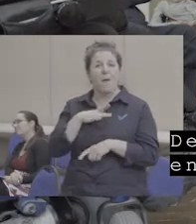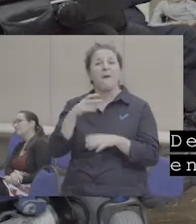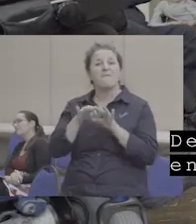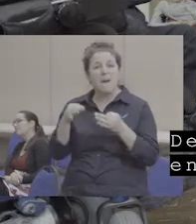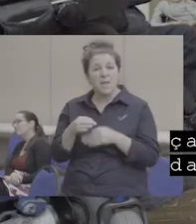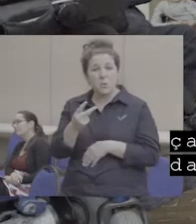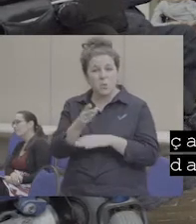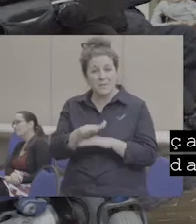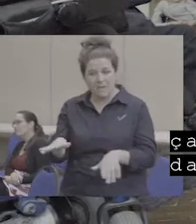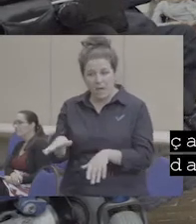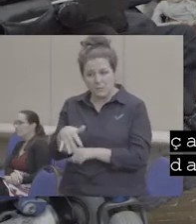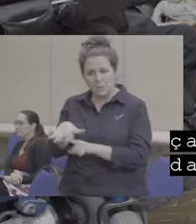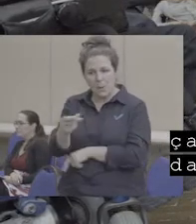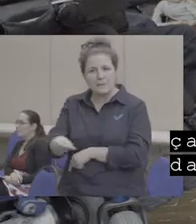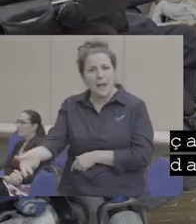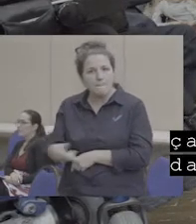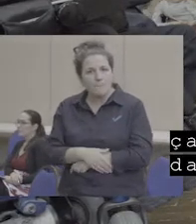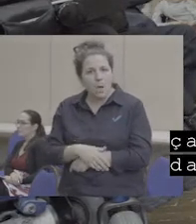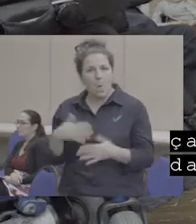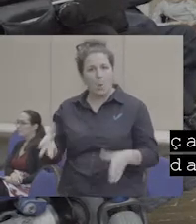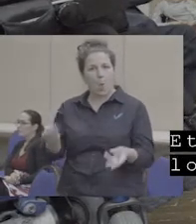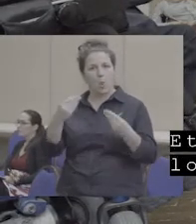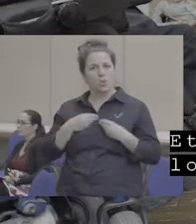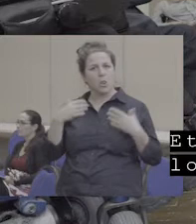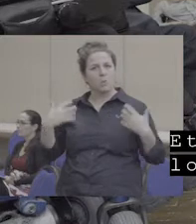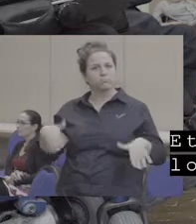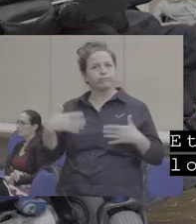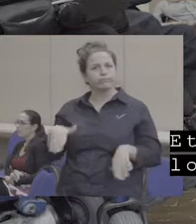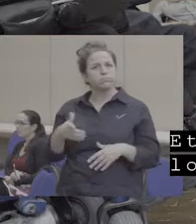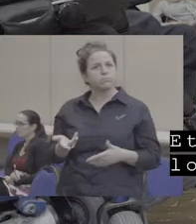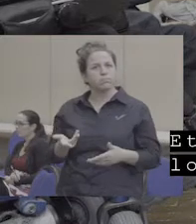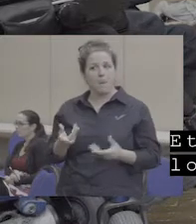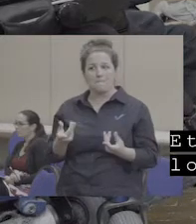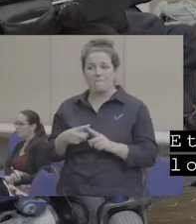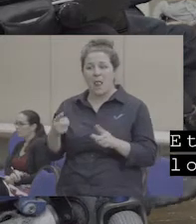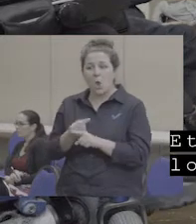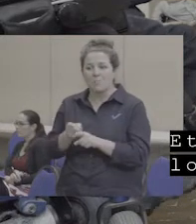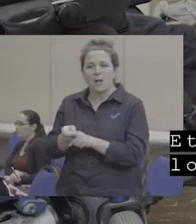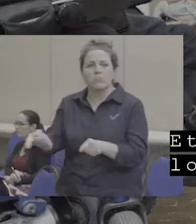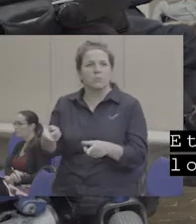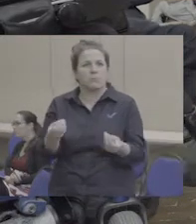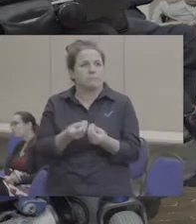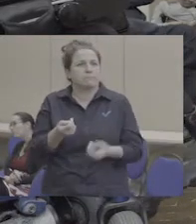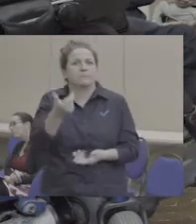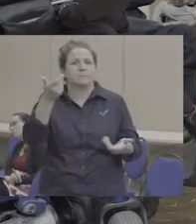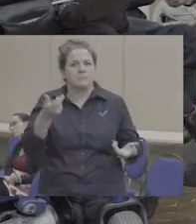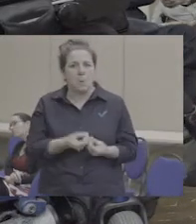de handicap, ça fait une grosse différence dans la vie de ces familles-là. Puis ça, il n'y en a pas beaucoup de ces logements-là.